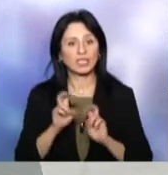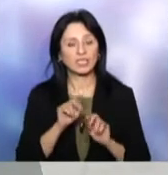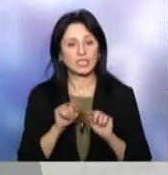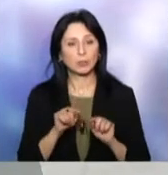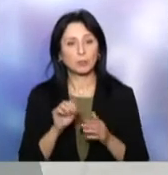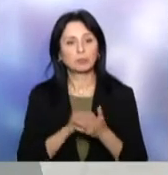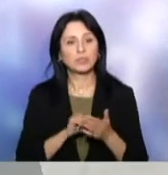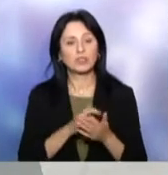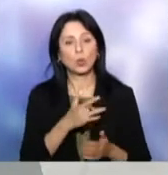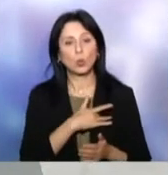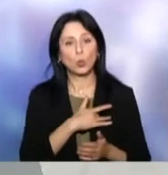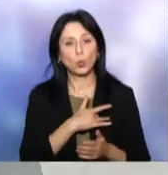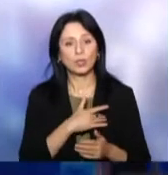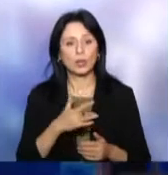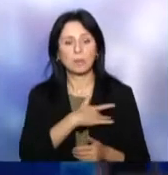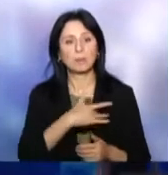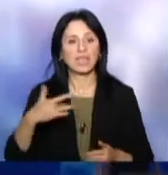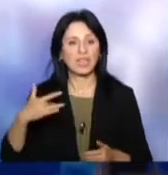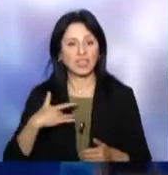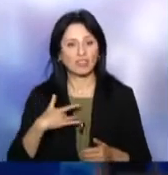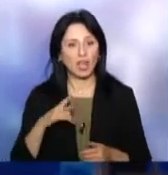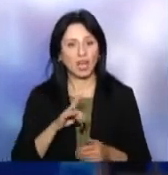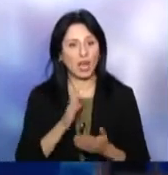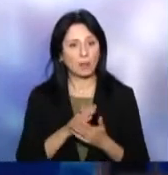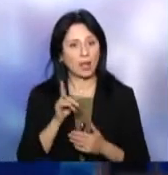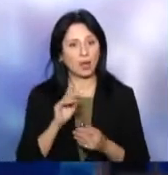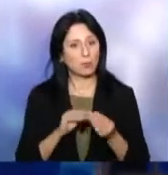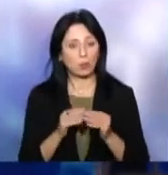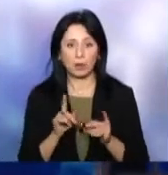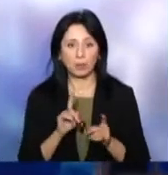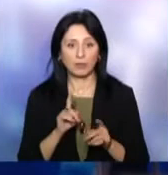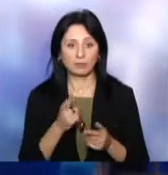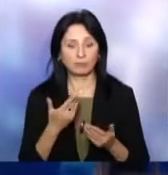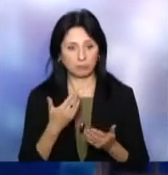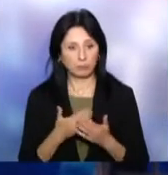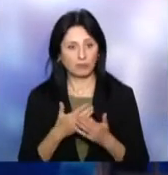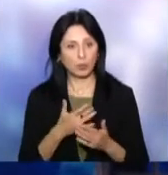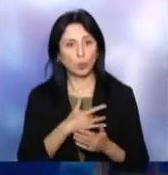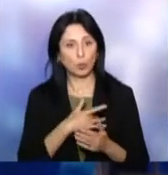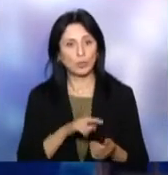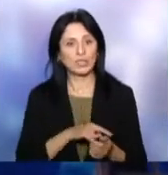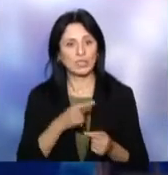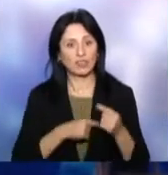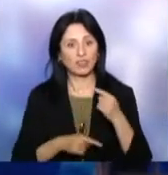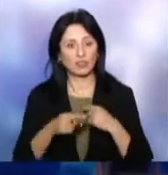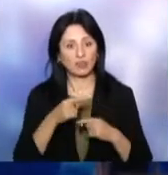მისი გულის ფილტვის პრობლემებთან, ხომ არ არის რამე დაავადება გულის ზარდთა სისტემის,